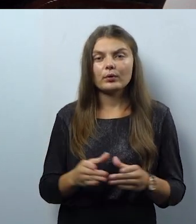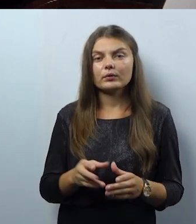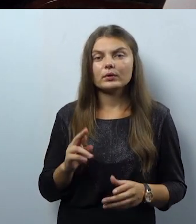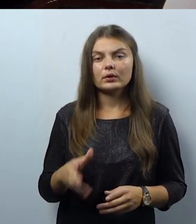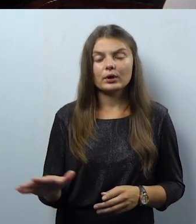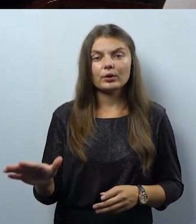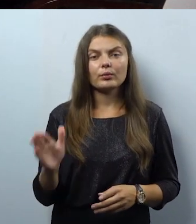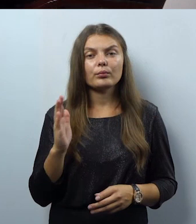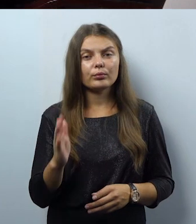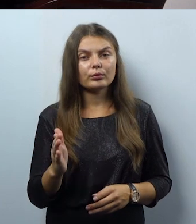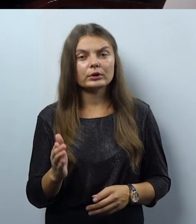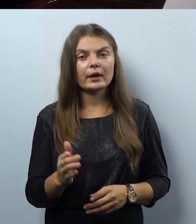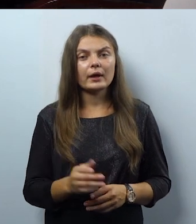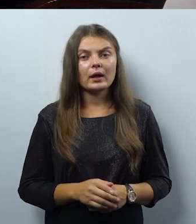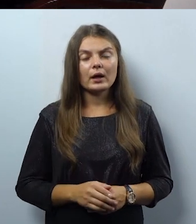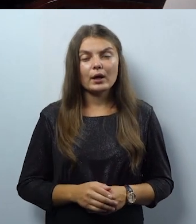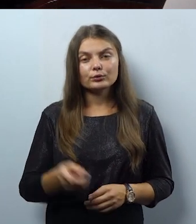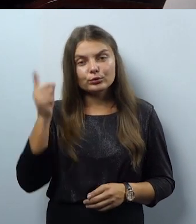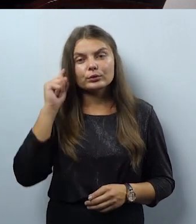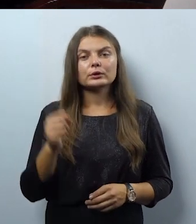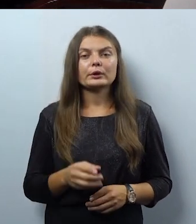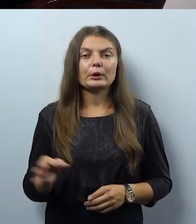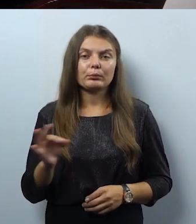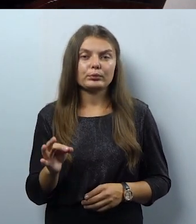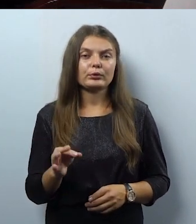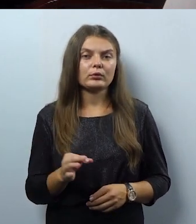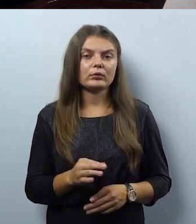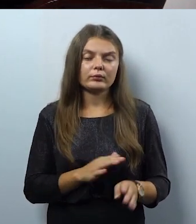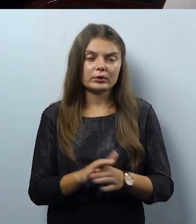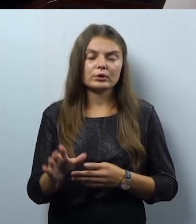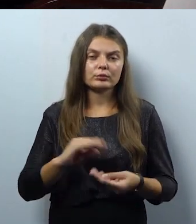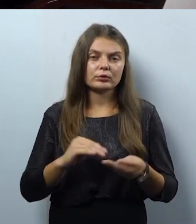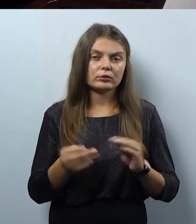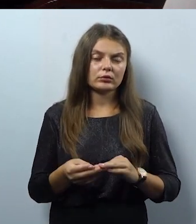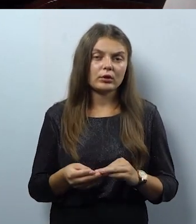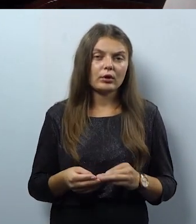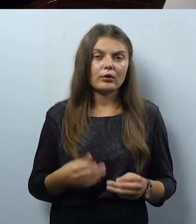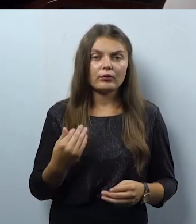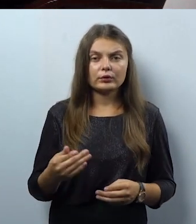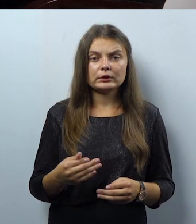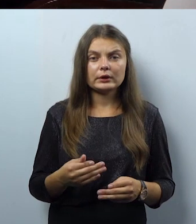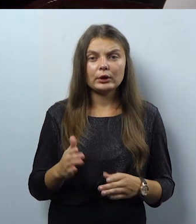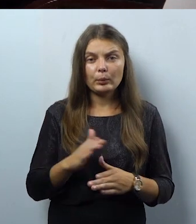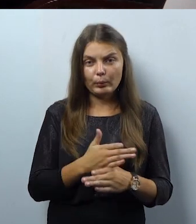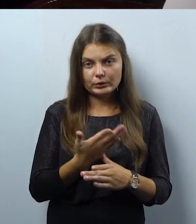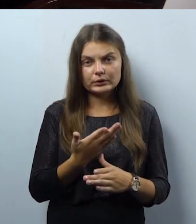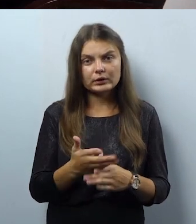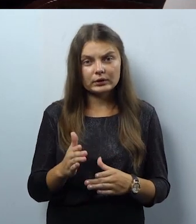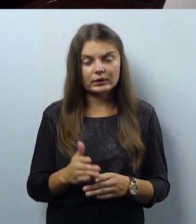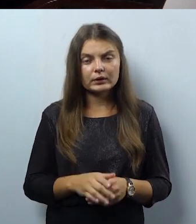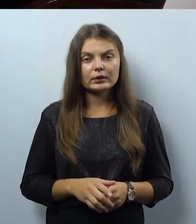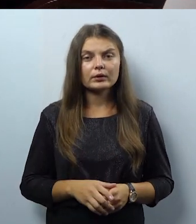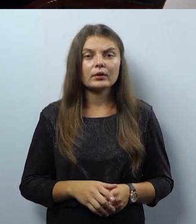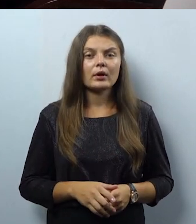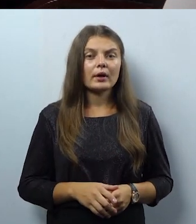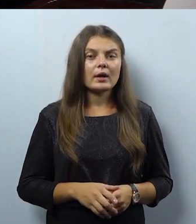компанія, яка буде відстоювати інтереси ДТЕК. І ми розподілили ці кошти 190 тисяч і 110. Тобто